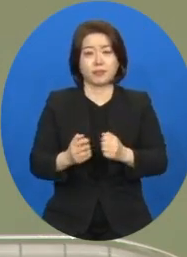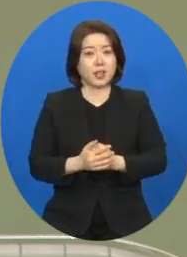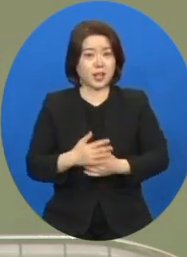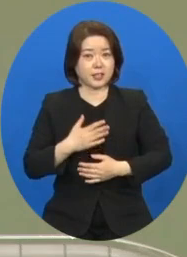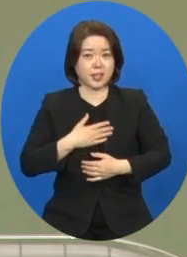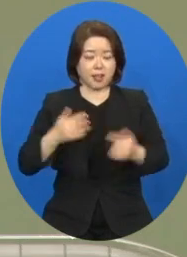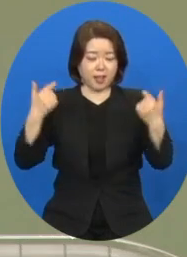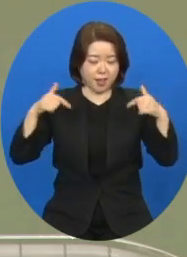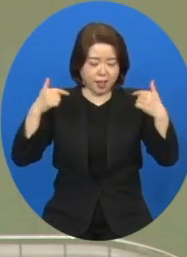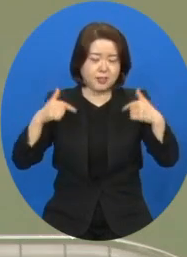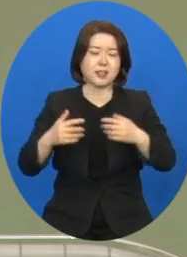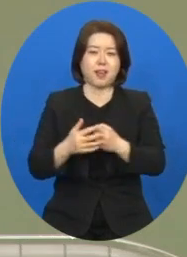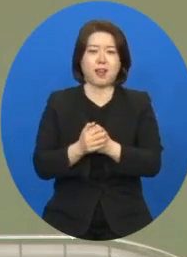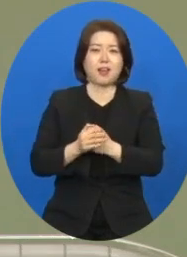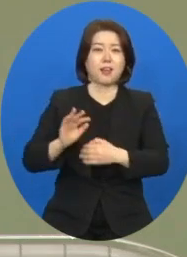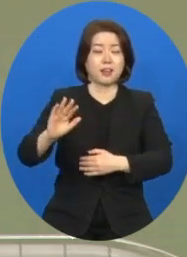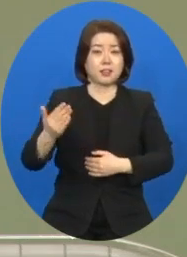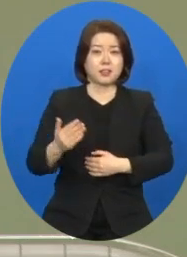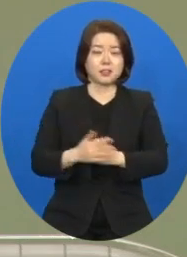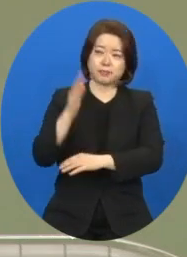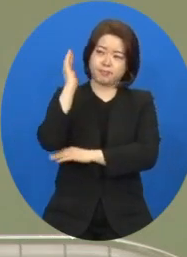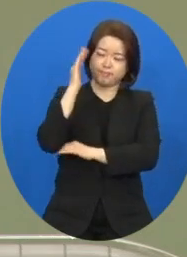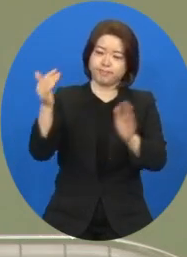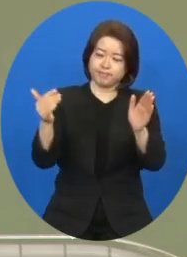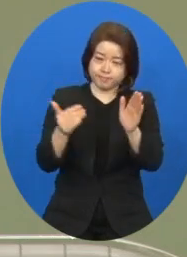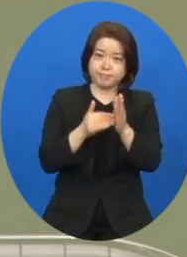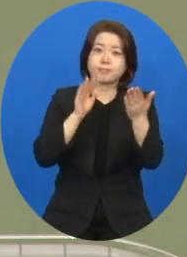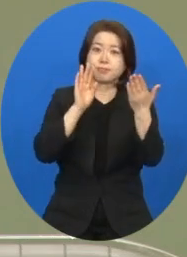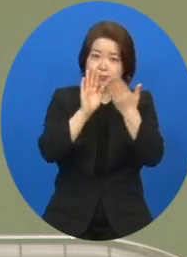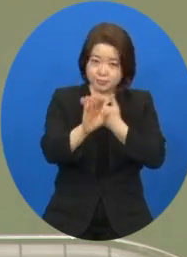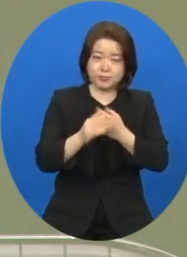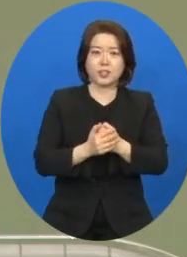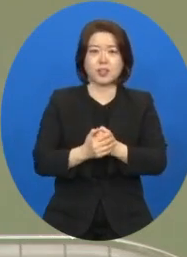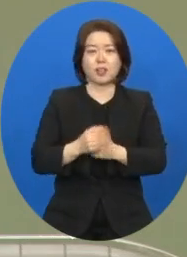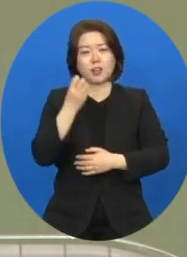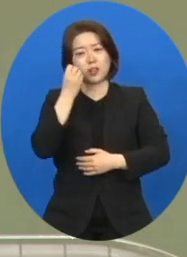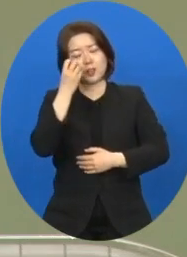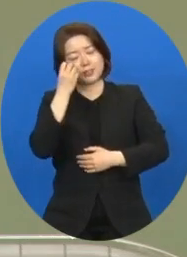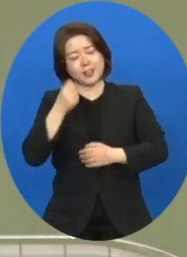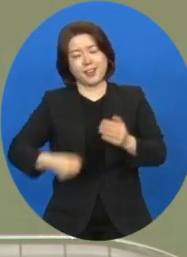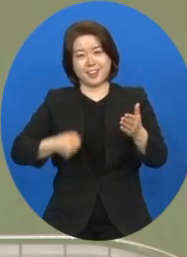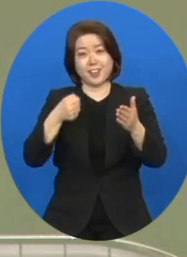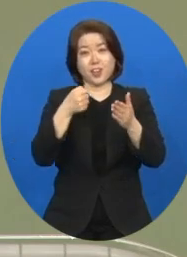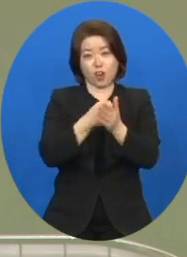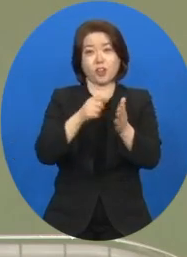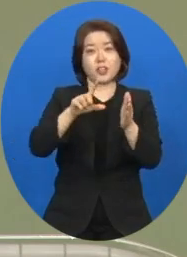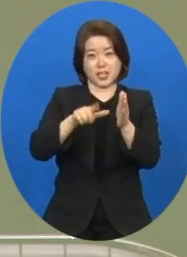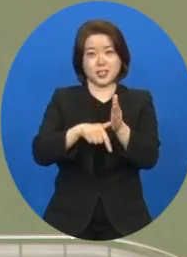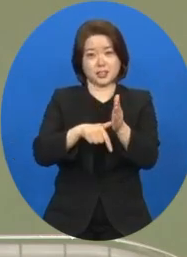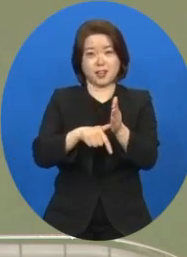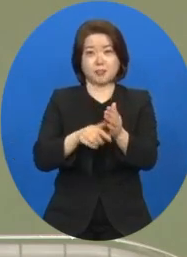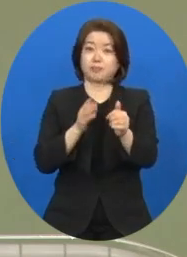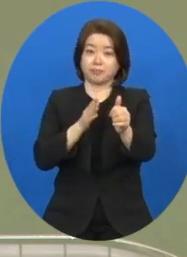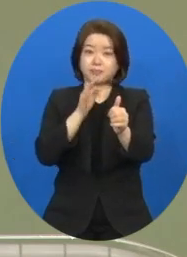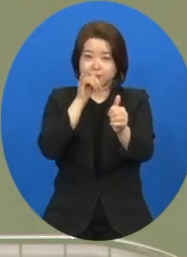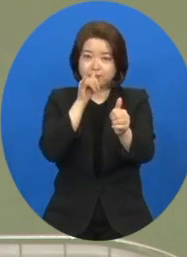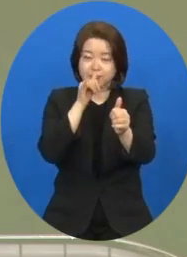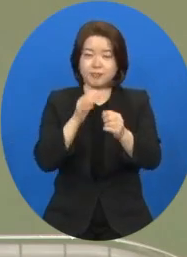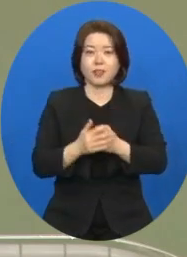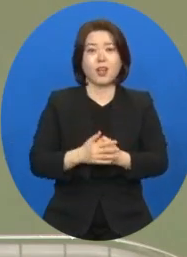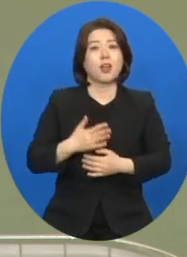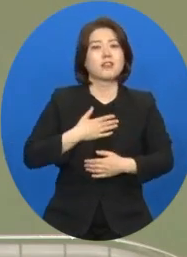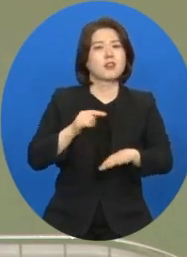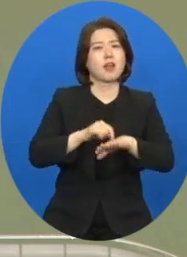제가 매번 요즘에 설교를 끝나면 이상한 결단의 시간을 계속 갖게 됐는데 제